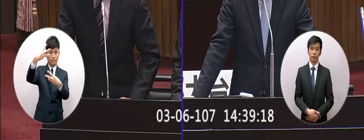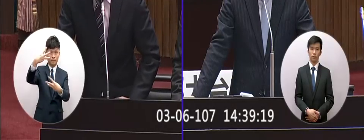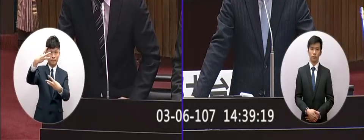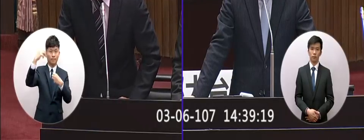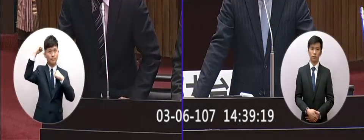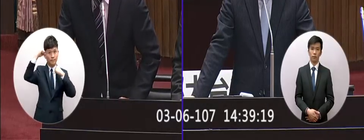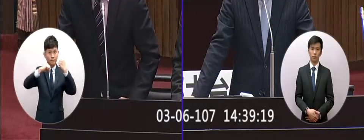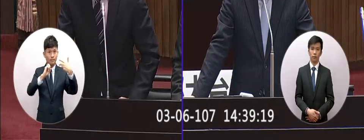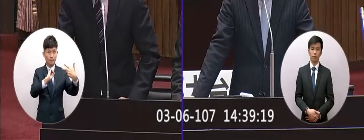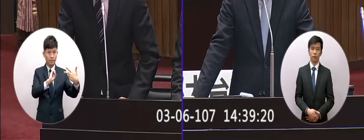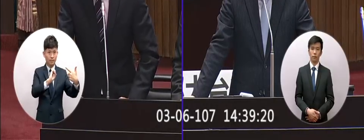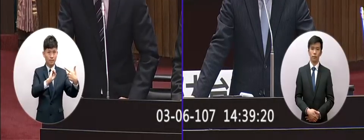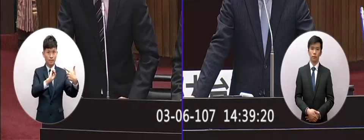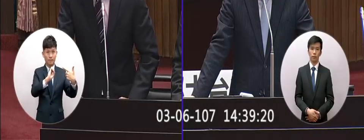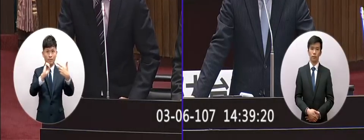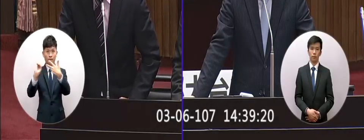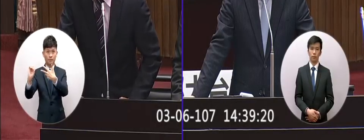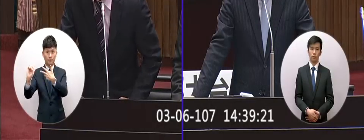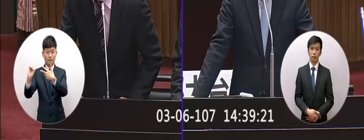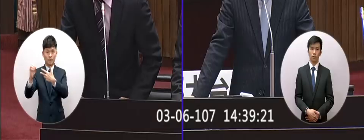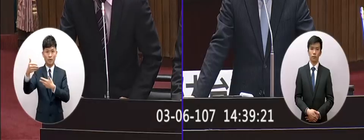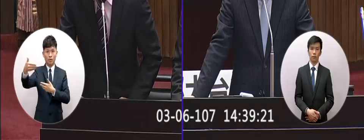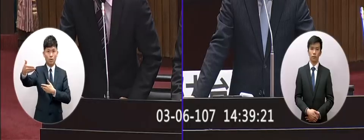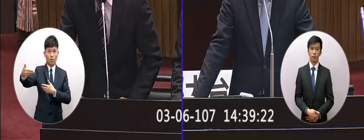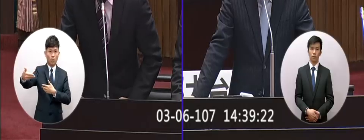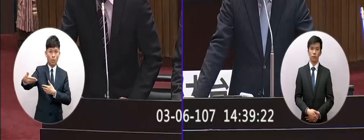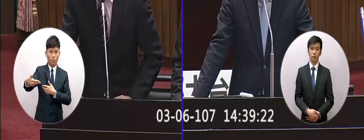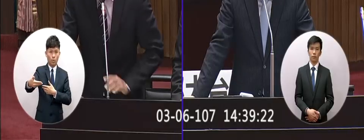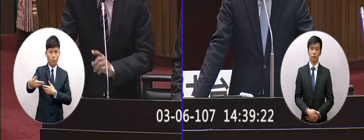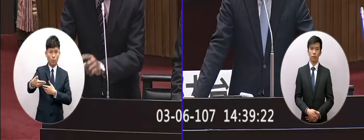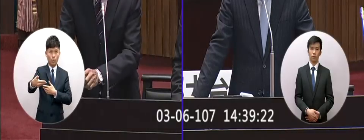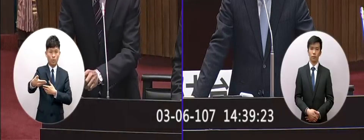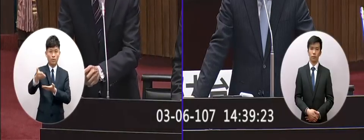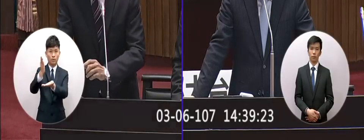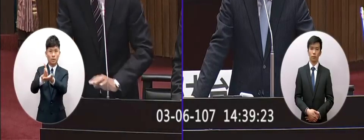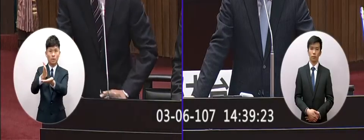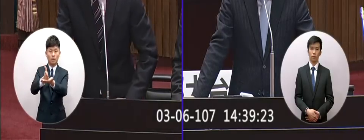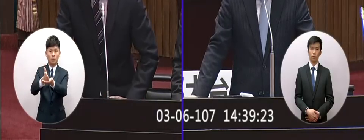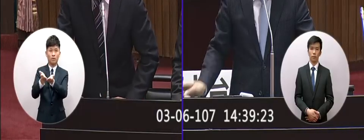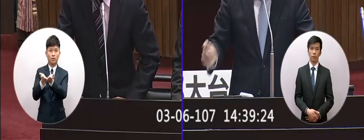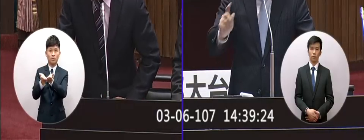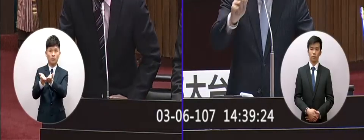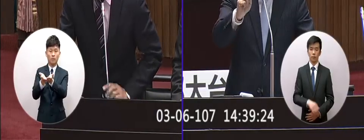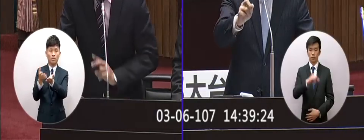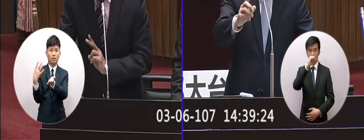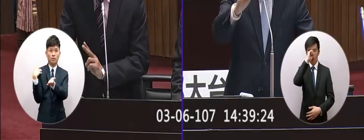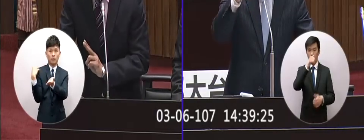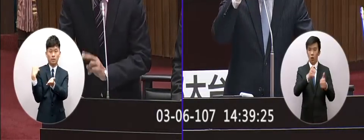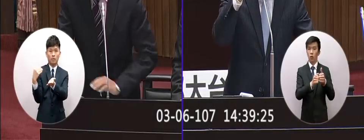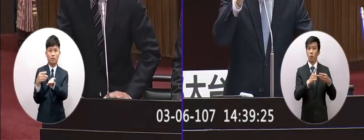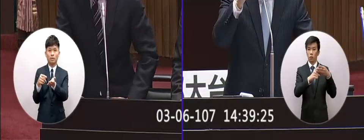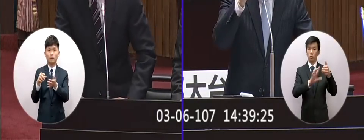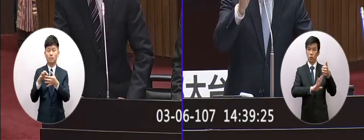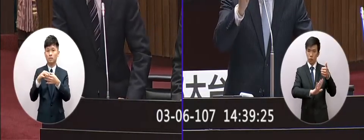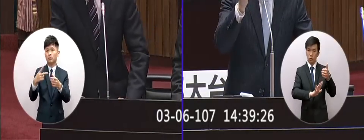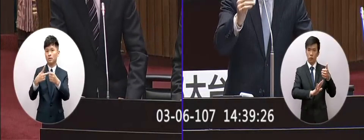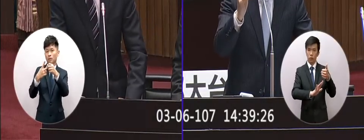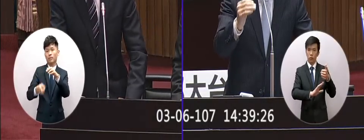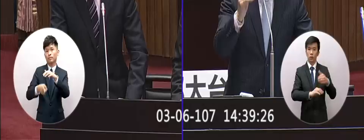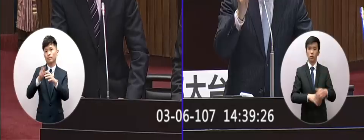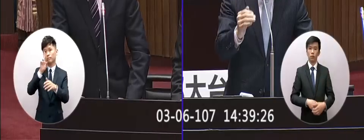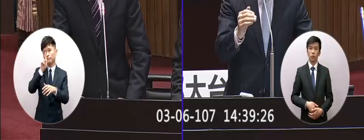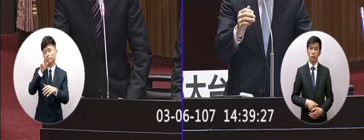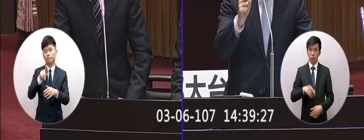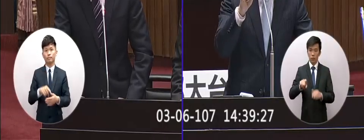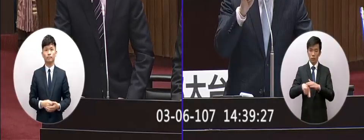早上6点到7点，速度突然变零，所以在那个海域里面。 副主委，我这边要讲的只是一个对